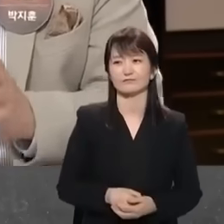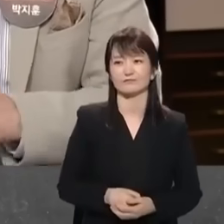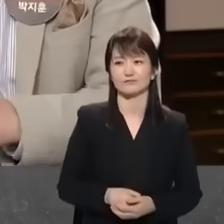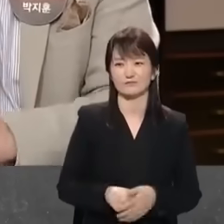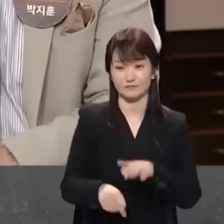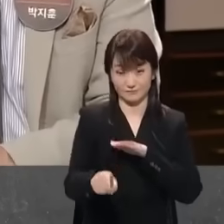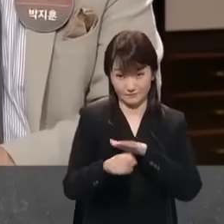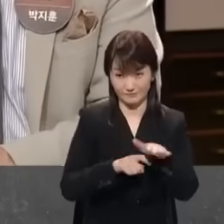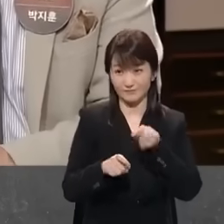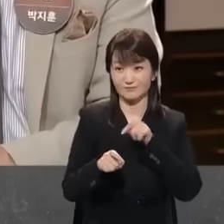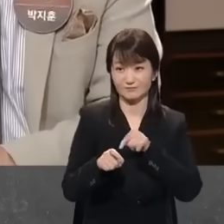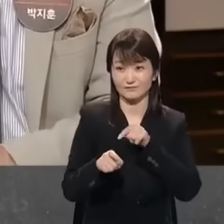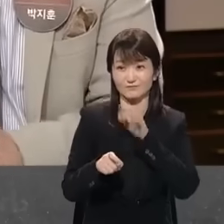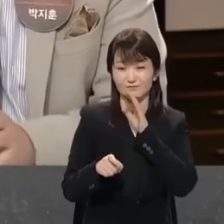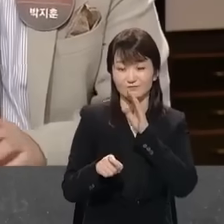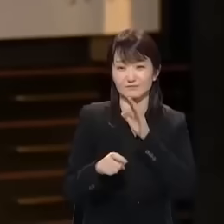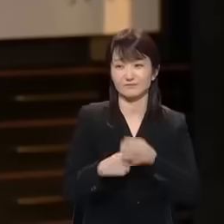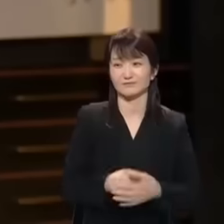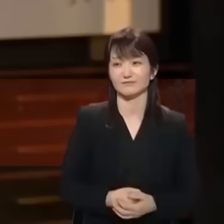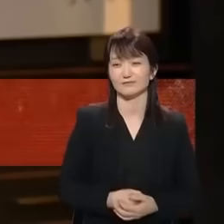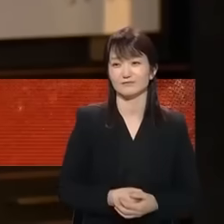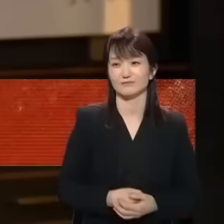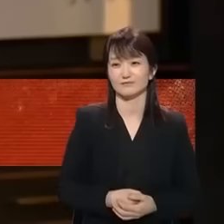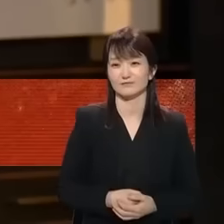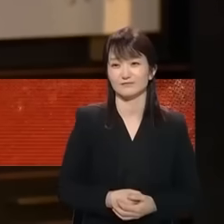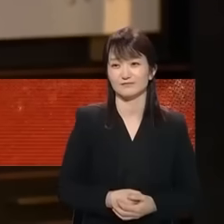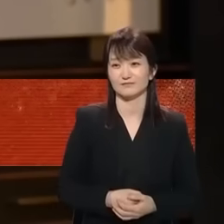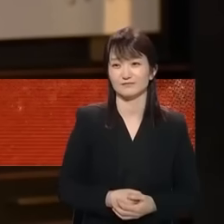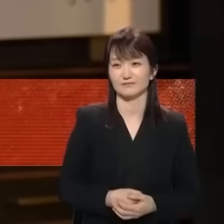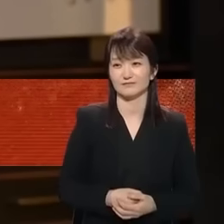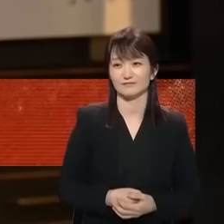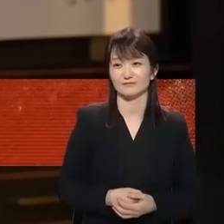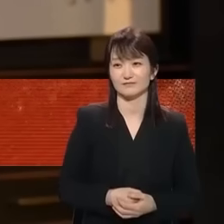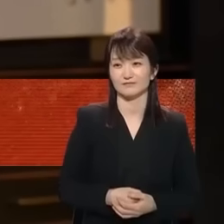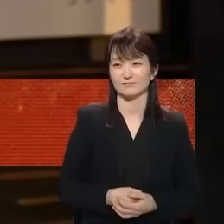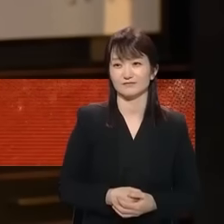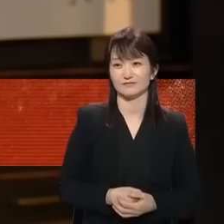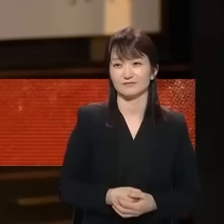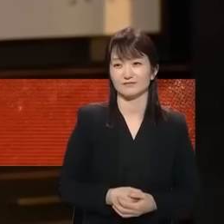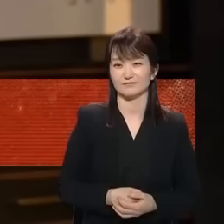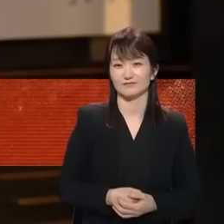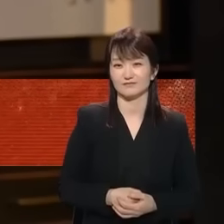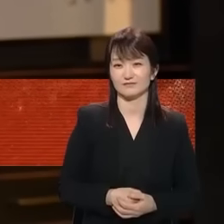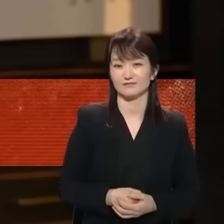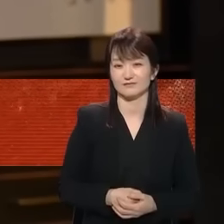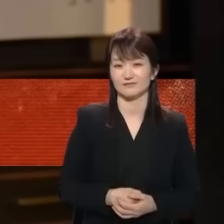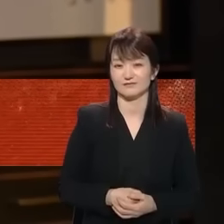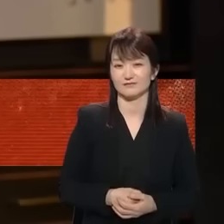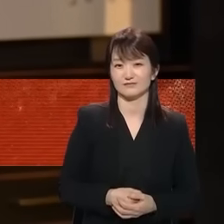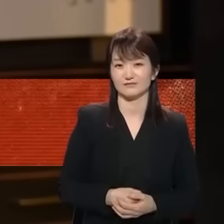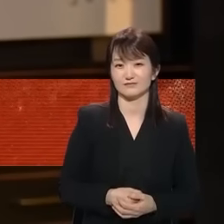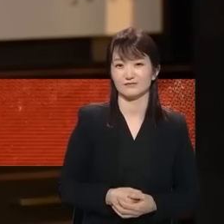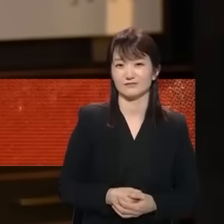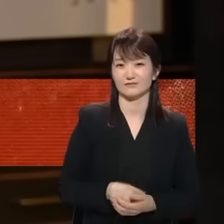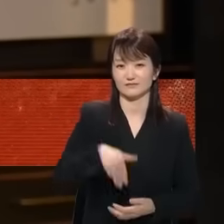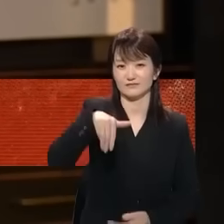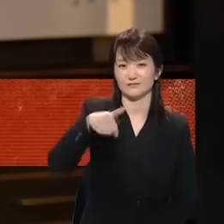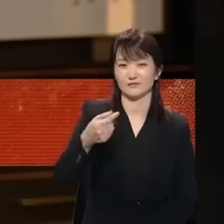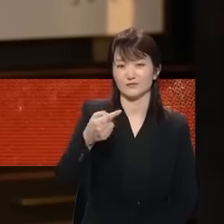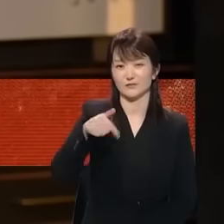있어요 절도이기도 하고 근데이 그때 법이죠 촉도 아니었어요 초등학 너무 어릴 때니까 촉법조차도 안 될